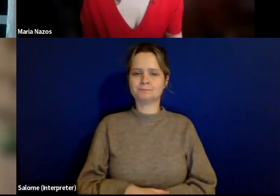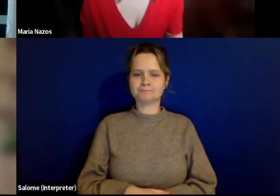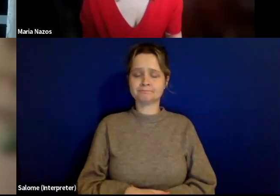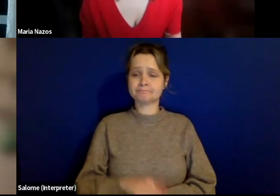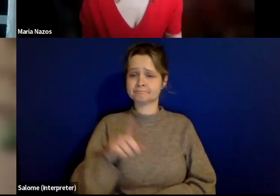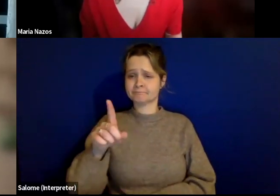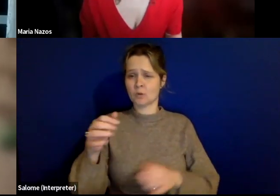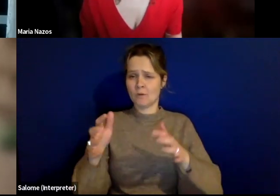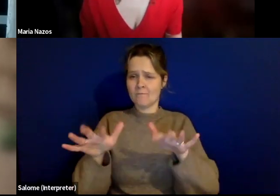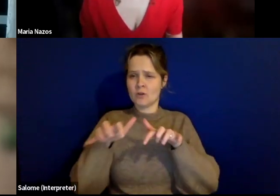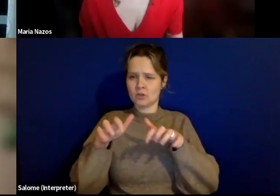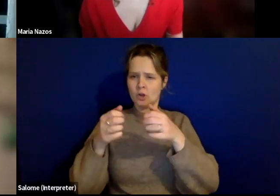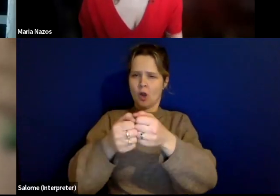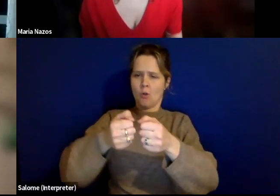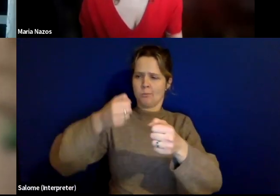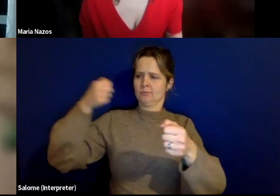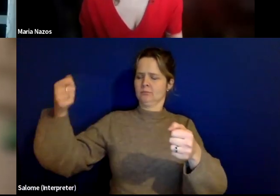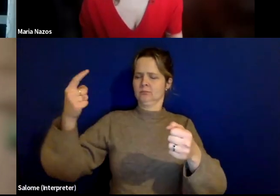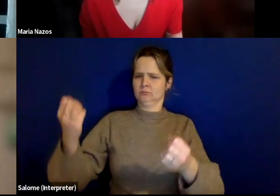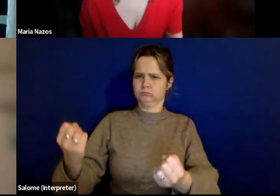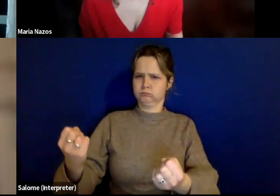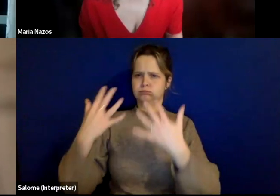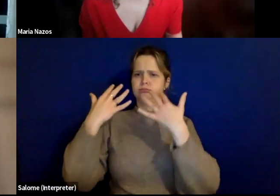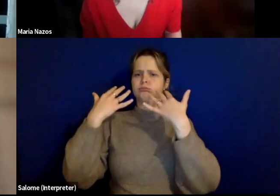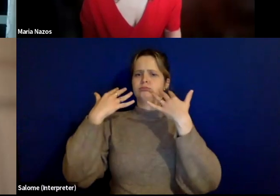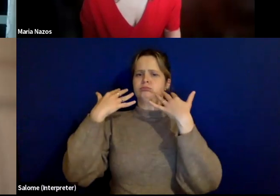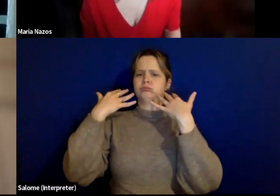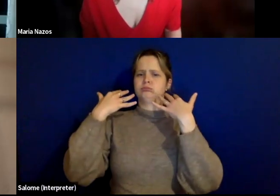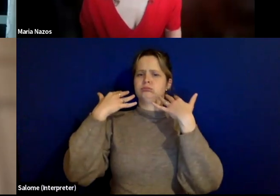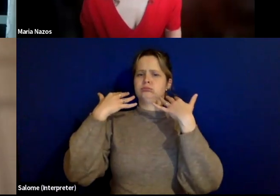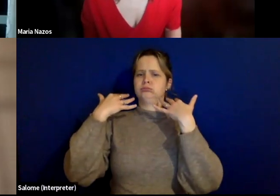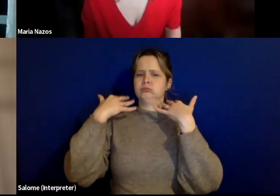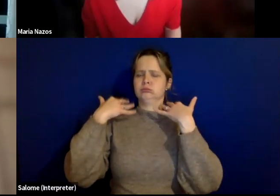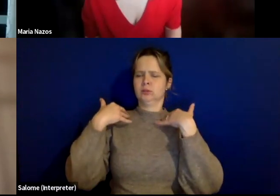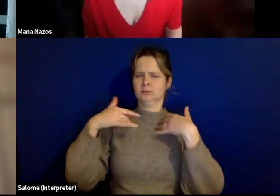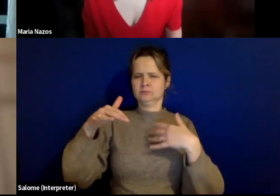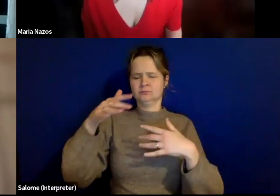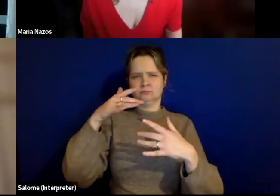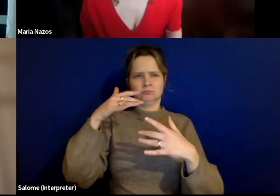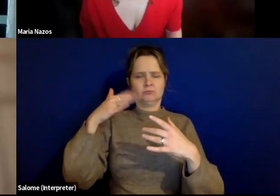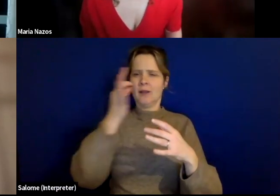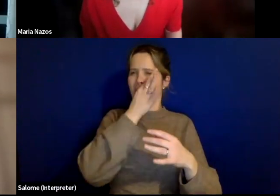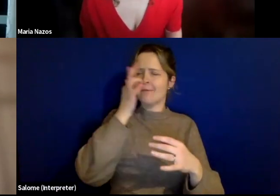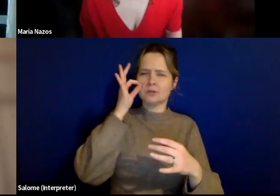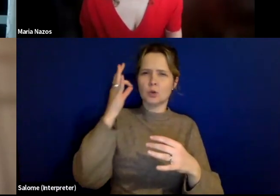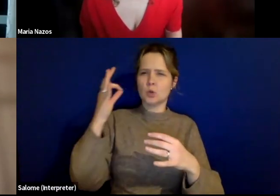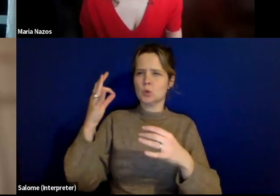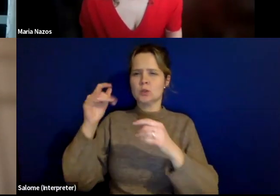If you open the fridge, you'll get struck in the face with asphodels and